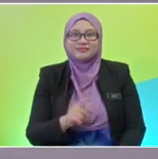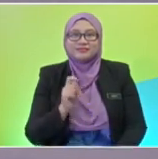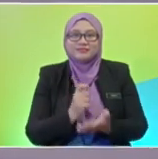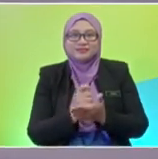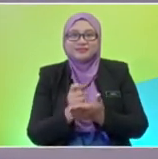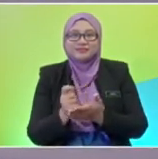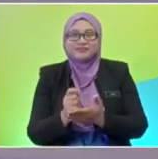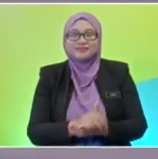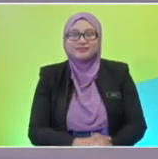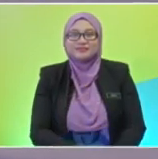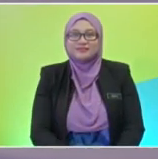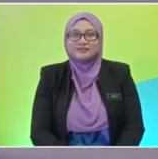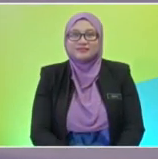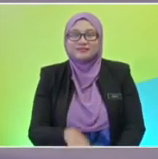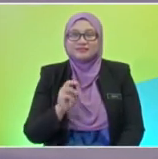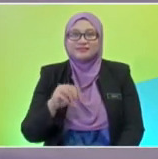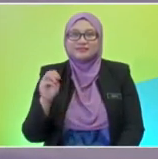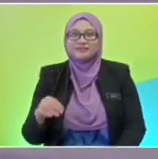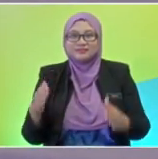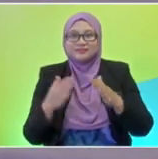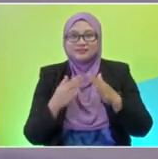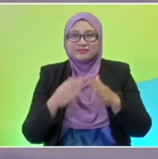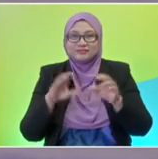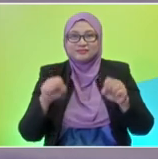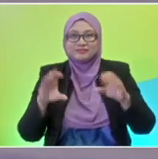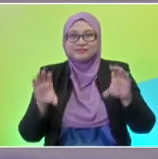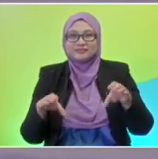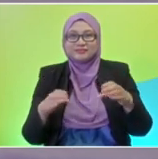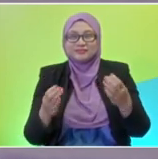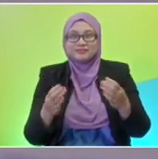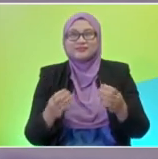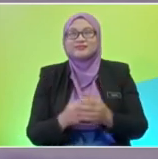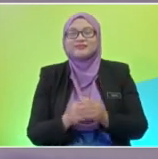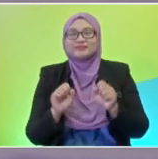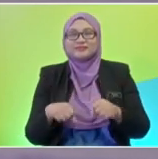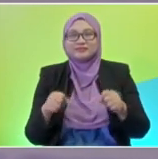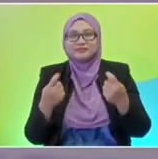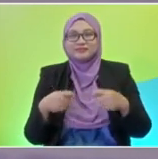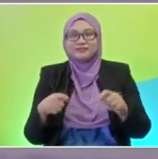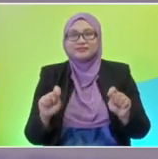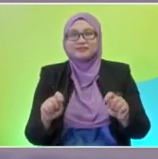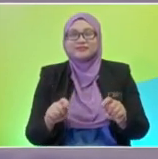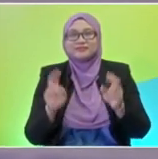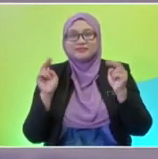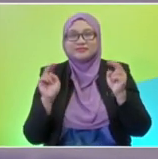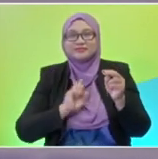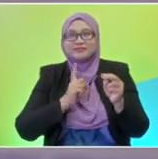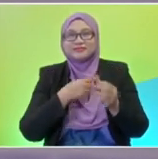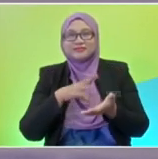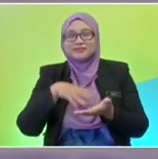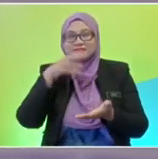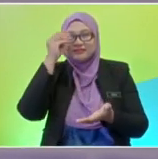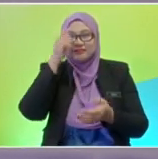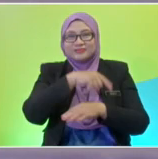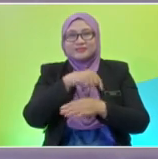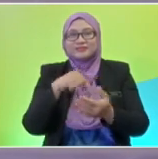Oke murid-muri di rumah nanti bolehlah coba ini tajo yang kita belajar hari ini kan nanti akan bagi tahu apa